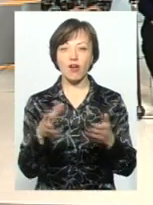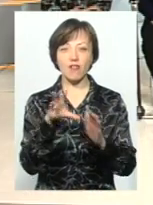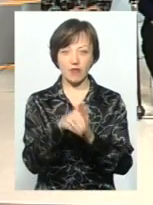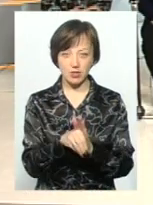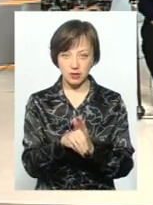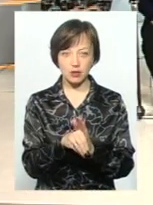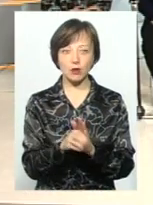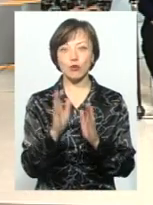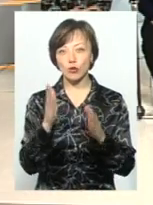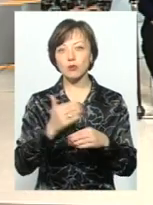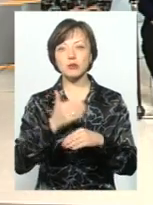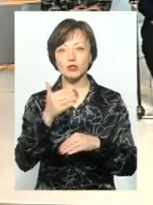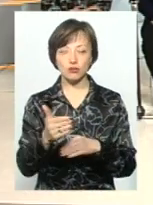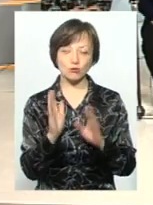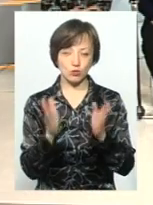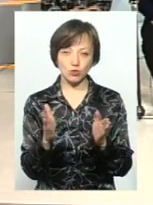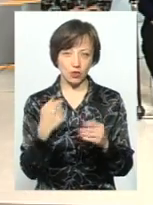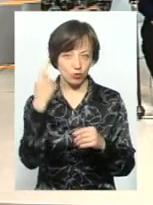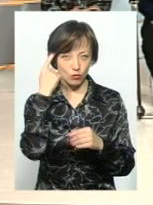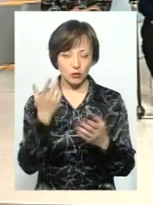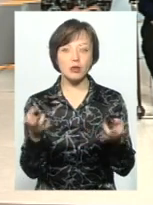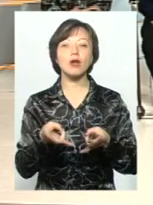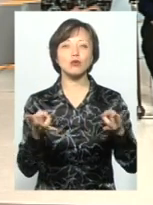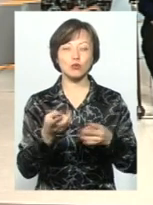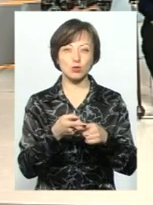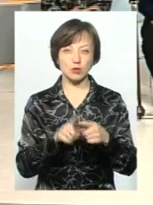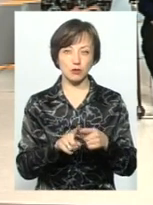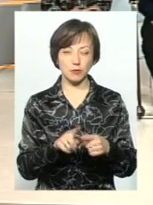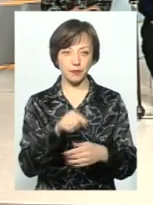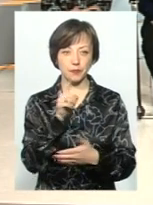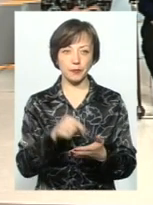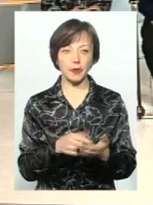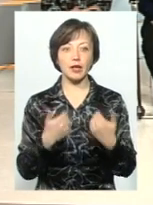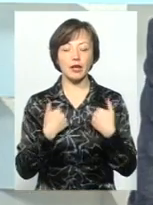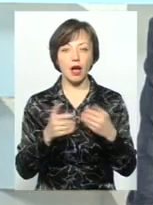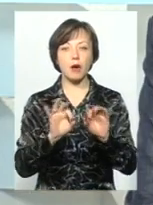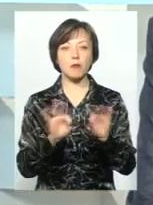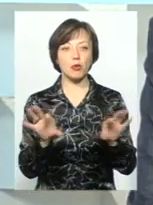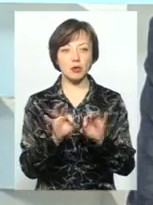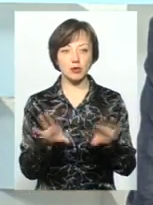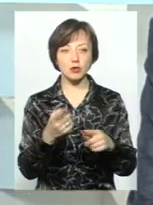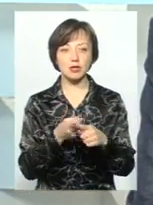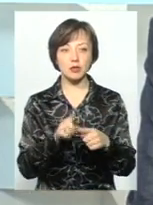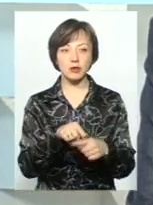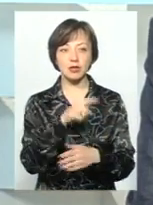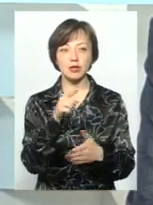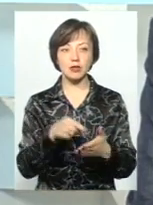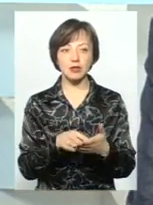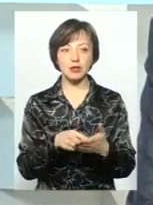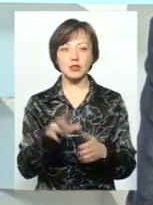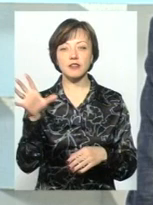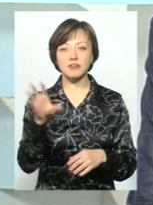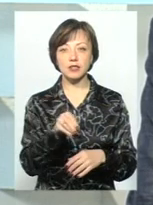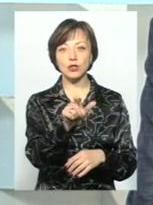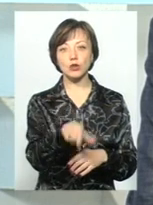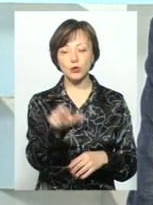що його введуть, тільки питання часу, який він буде. Для чого він? Ну, я прокоментую це питання. Так, ну, всі